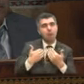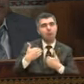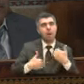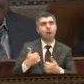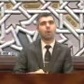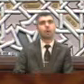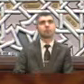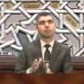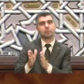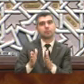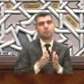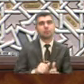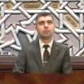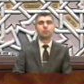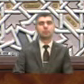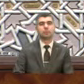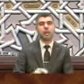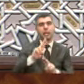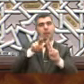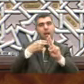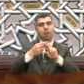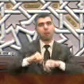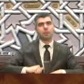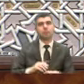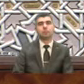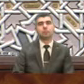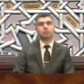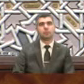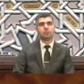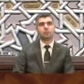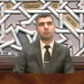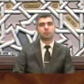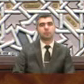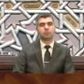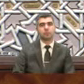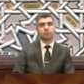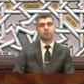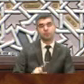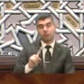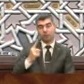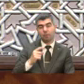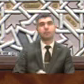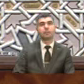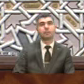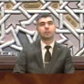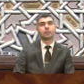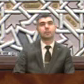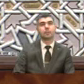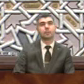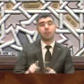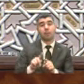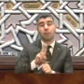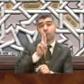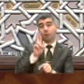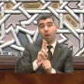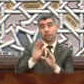وشكرا. جوابكم السيدة الوزيرة، تفضلوا. نعم، أولا السيد نائب المحترم ماشي هذا السؤال اللي توصلنا